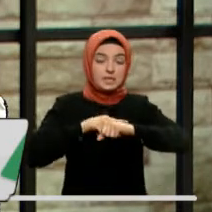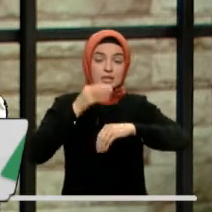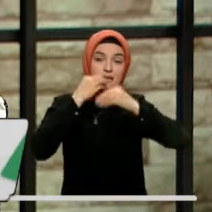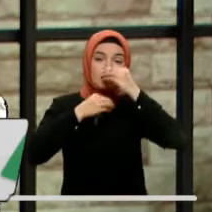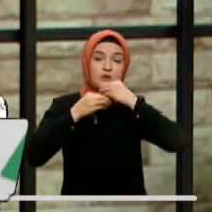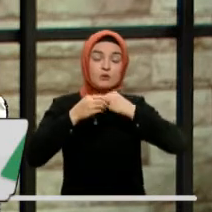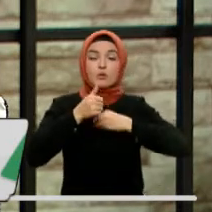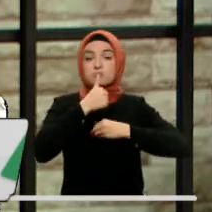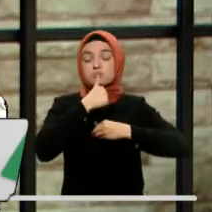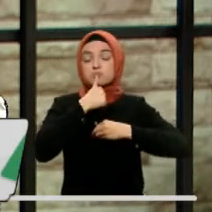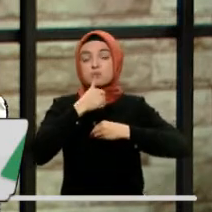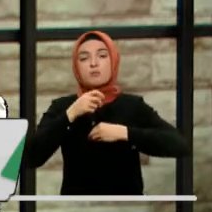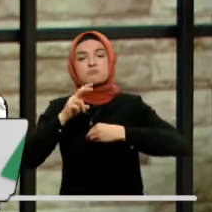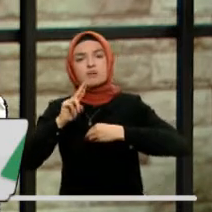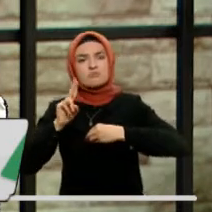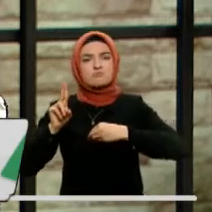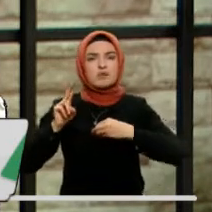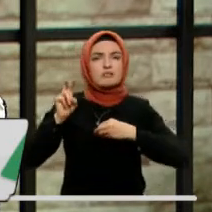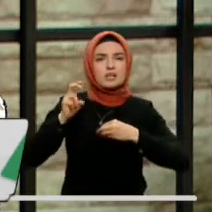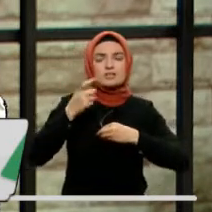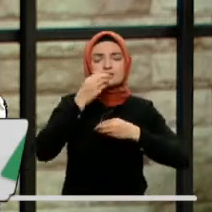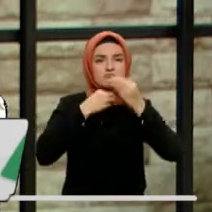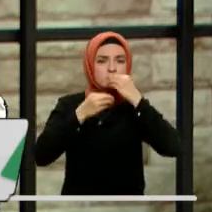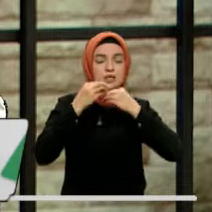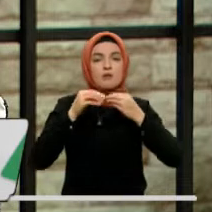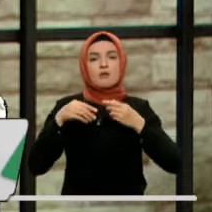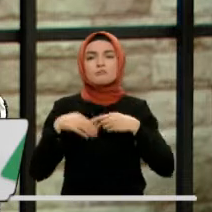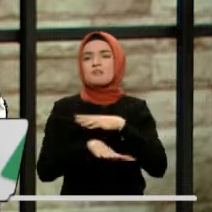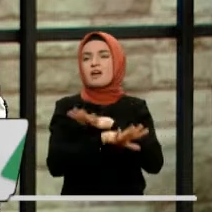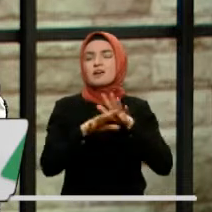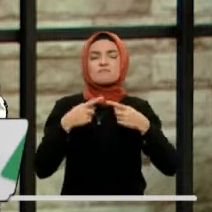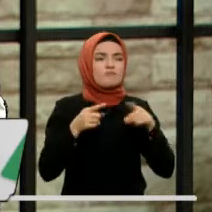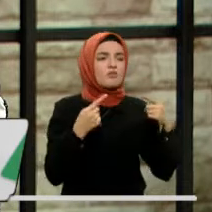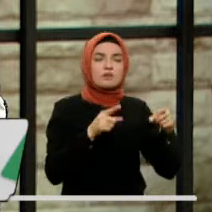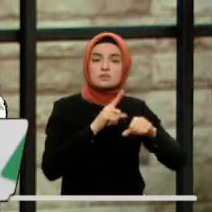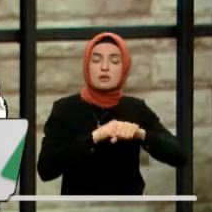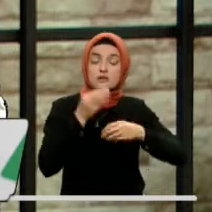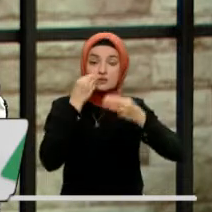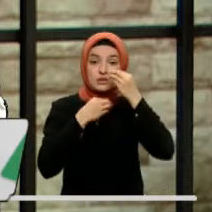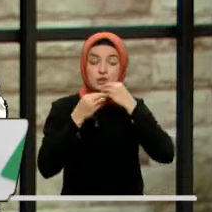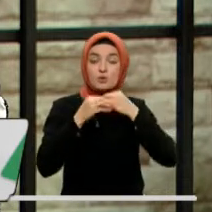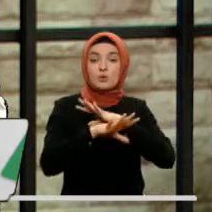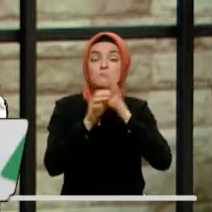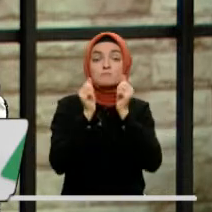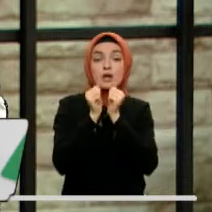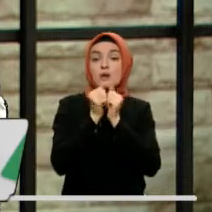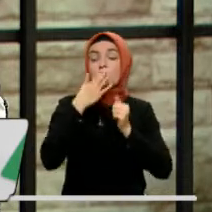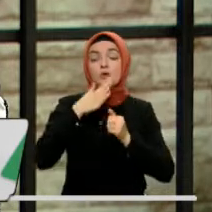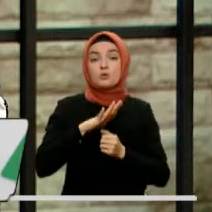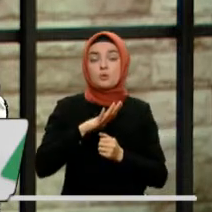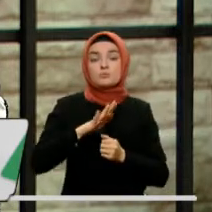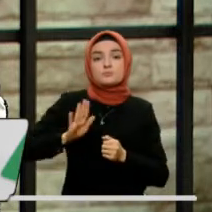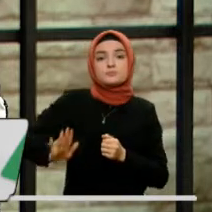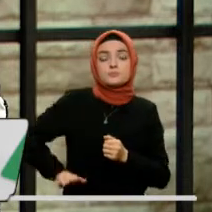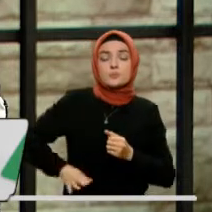yiyor, baba 8'de 9'da yiyor. Herkes ayrı bir telden çalıyor. Bu durumda aslında doğru bir birlik yakalamıyor ve çocuk